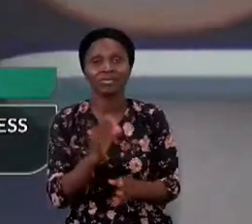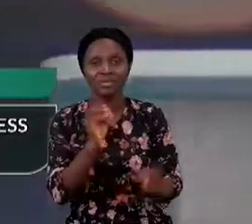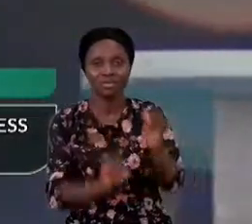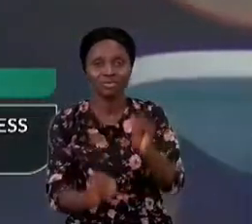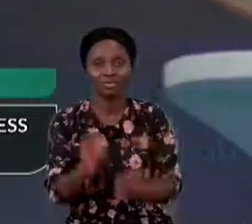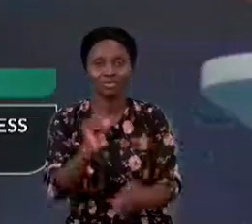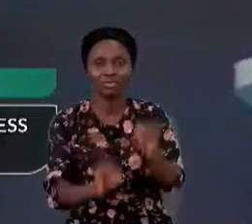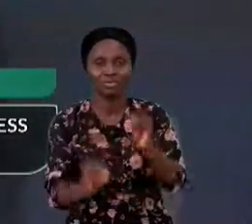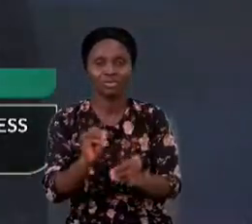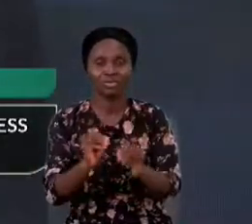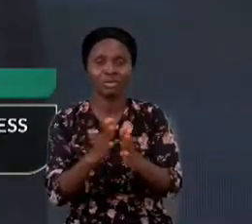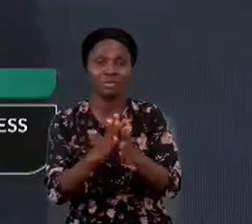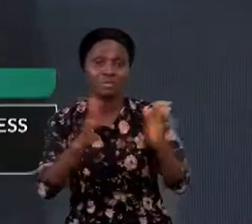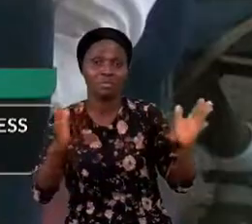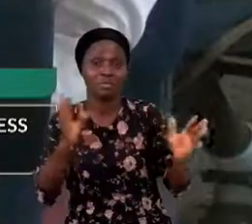des fruits.